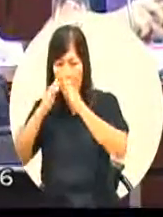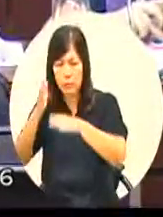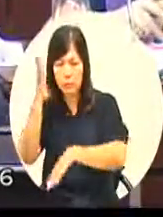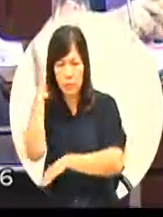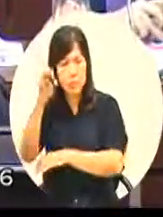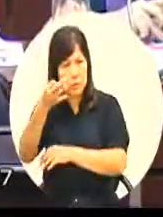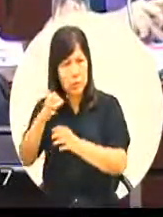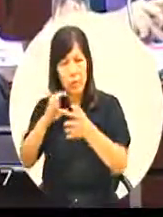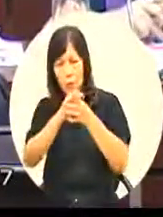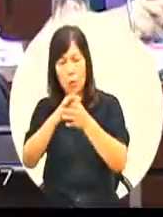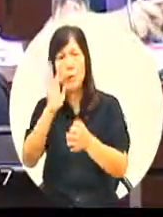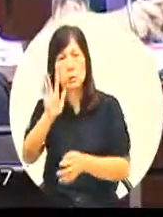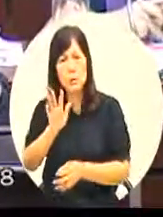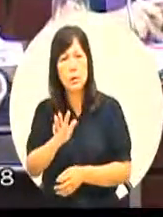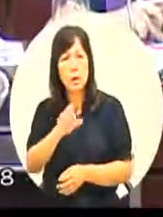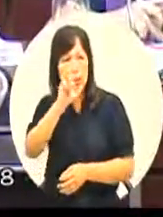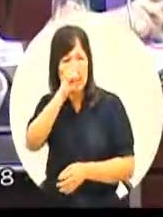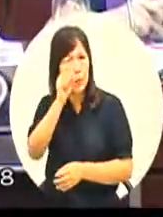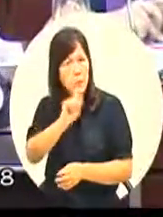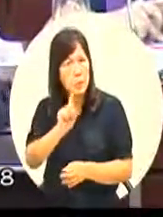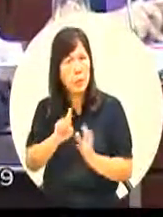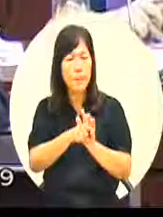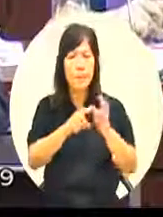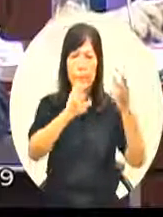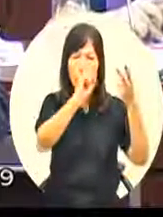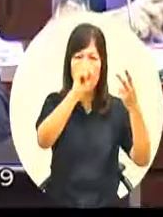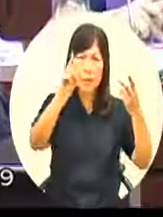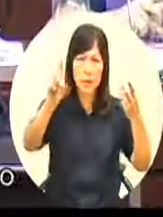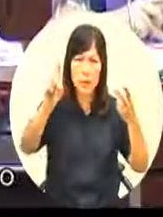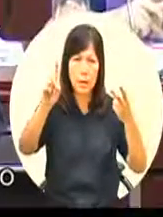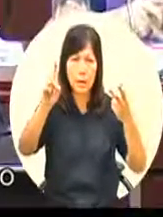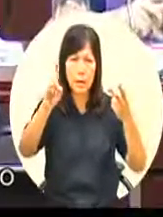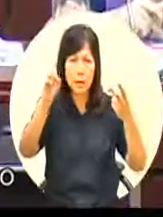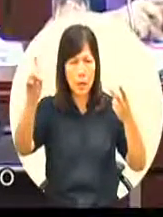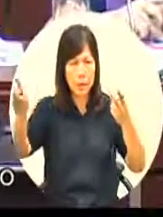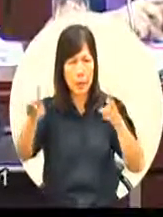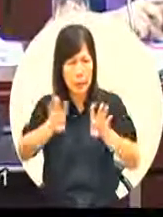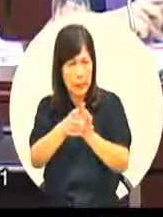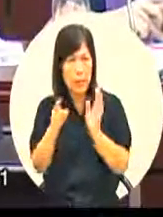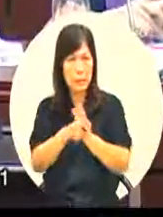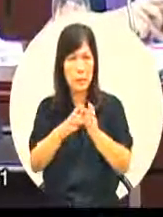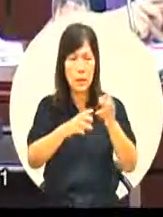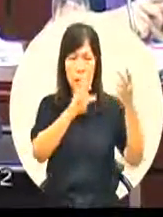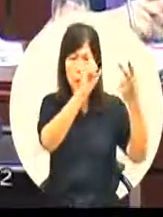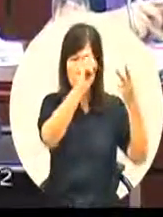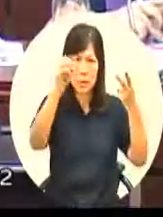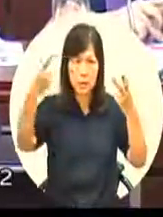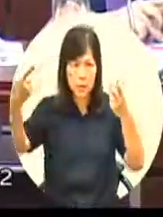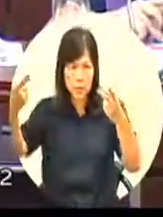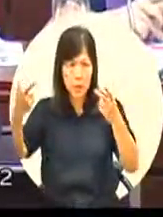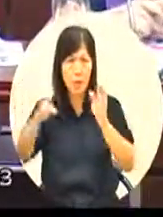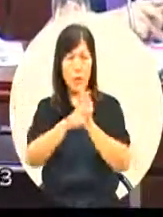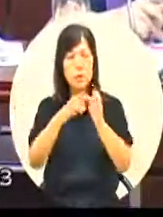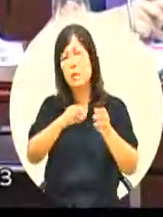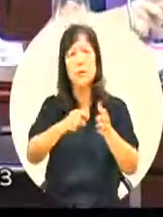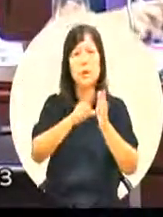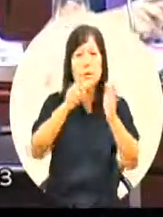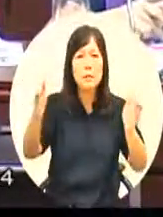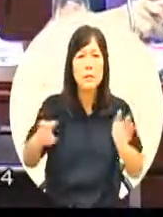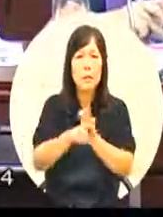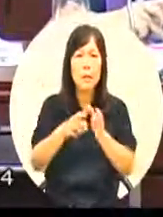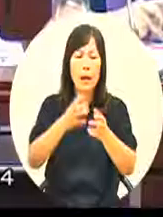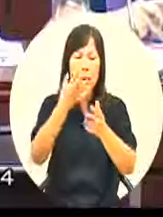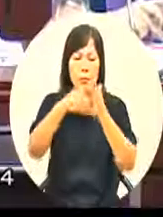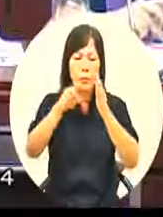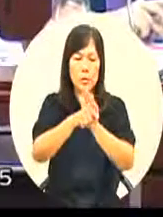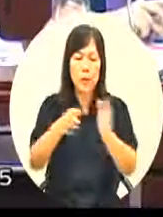系的。那尤其是什么呢？从2001年2011开始到2016年这几年之间哦，学校的共